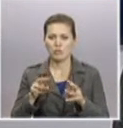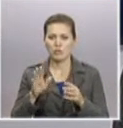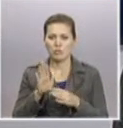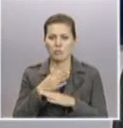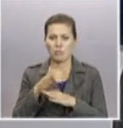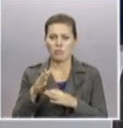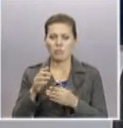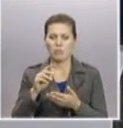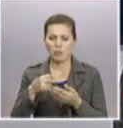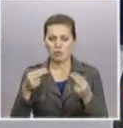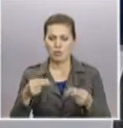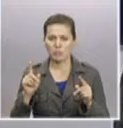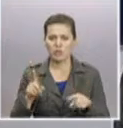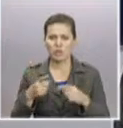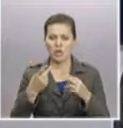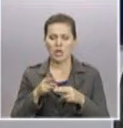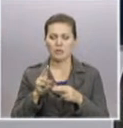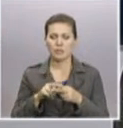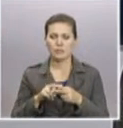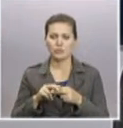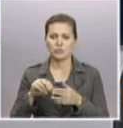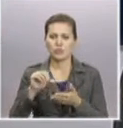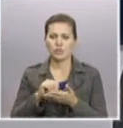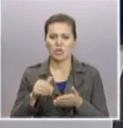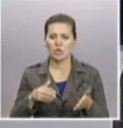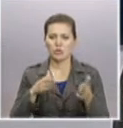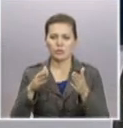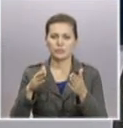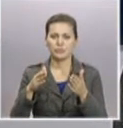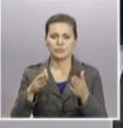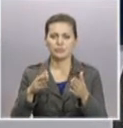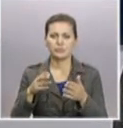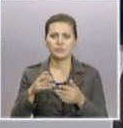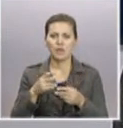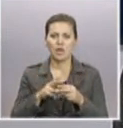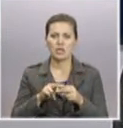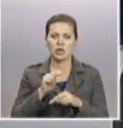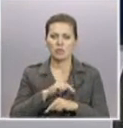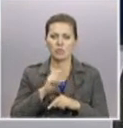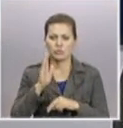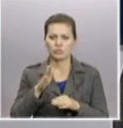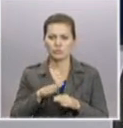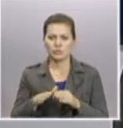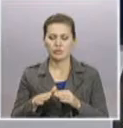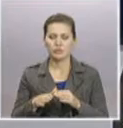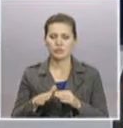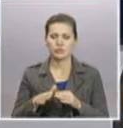о реконструкции данной участка дороги. Когда эта работа будет